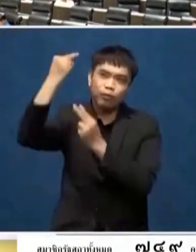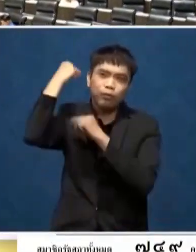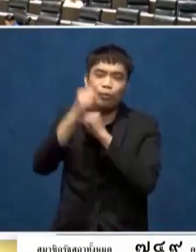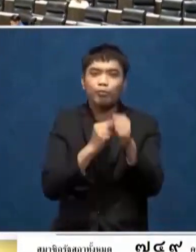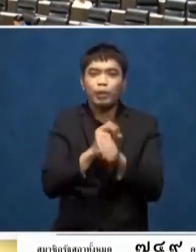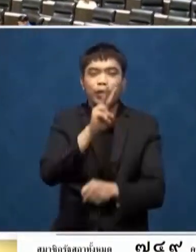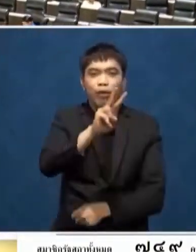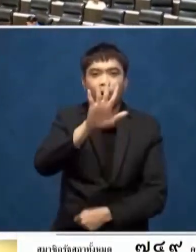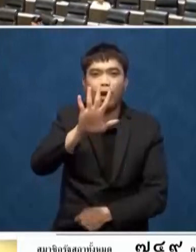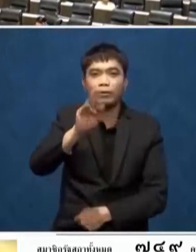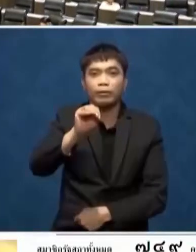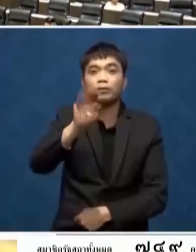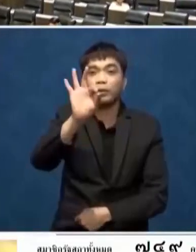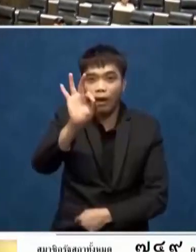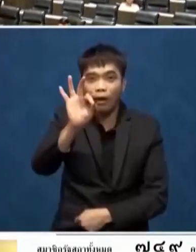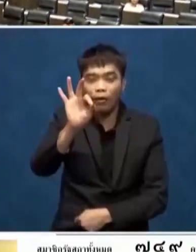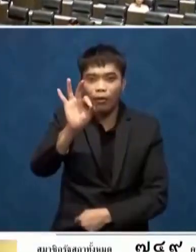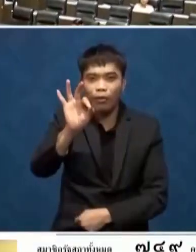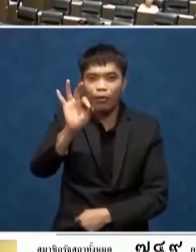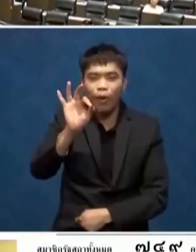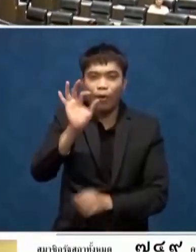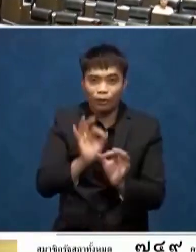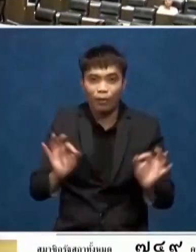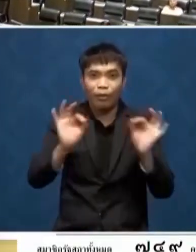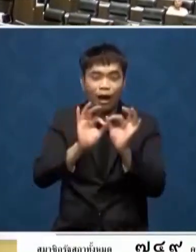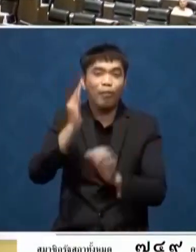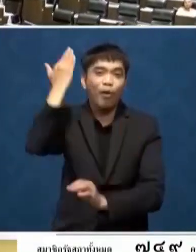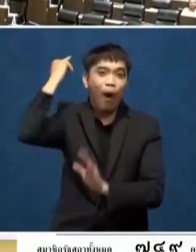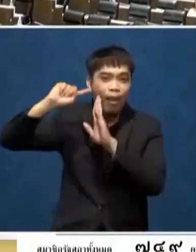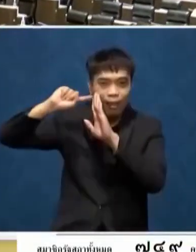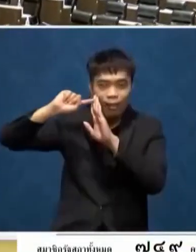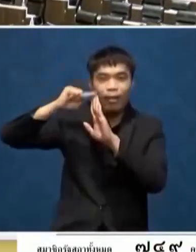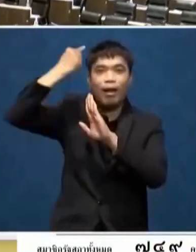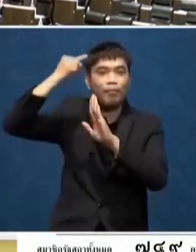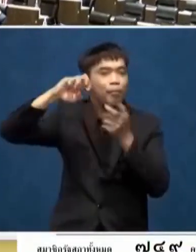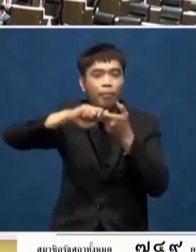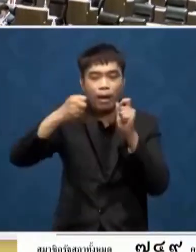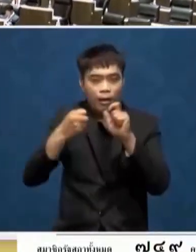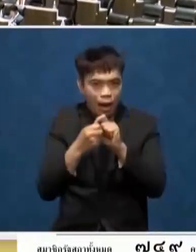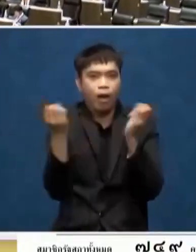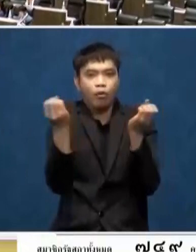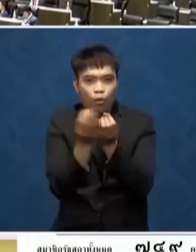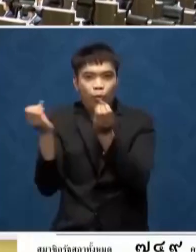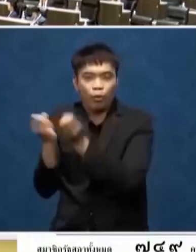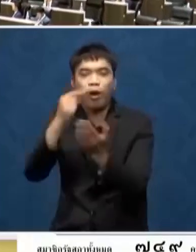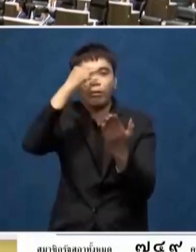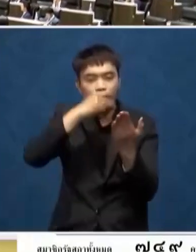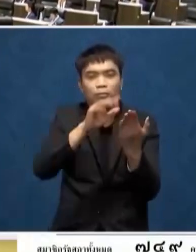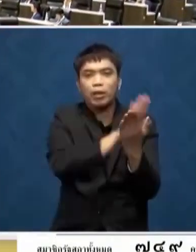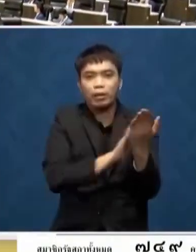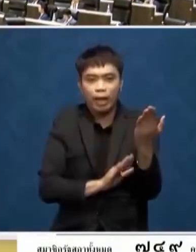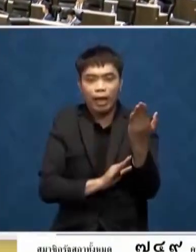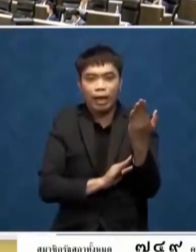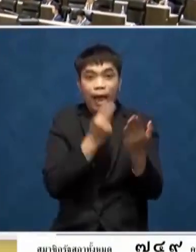2549เป็นหมุดหมายสำคัญเหลือเกินครับในฐานะจุดเริ่มต้นของความขัดแย้งในสังคมไทยเราจะเห็นว่า